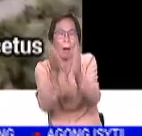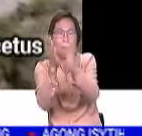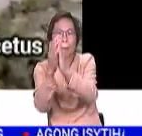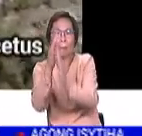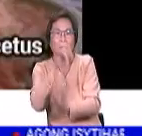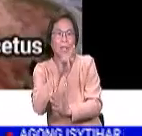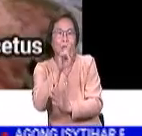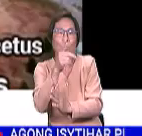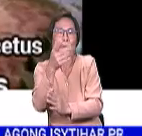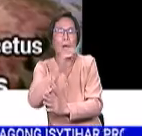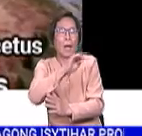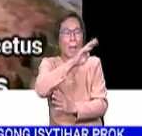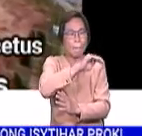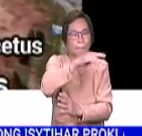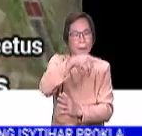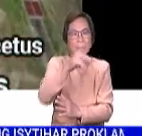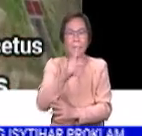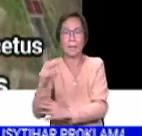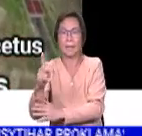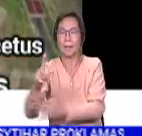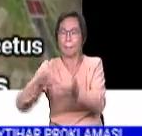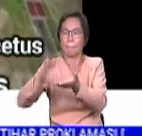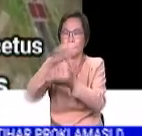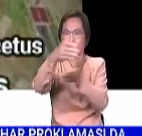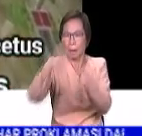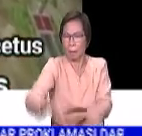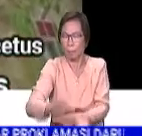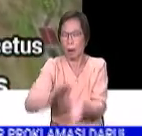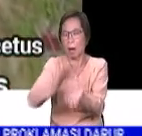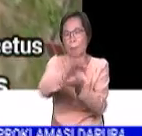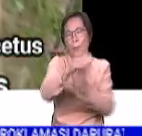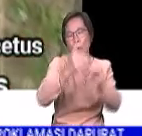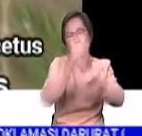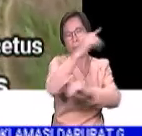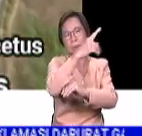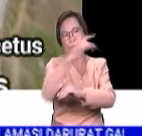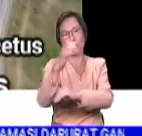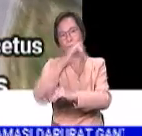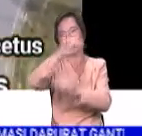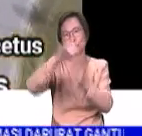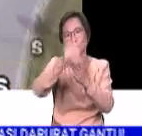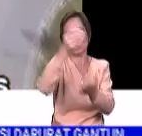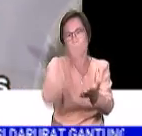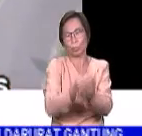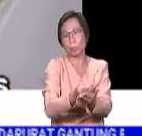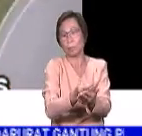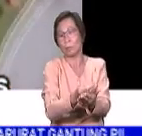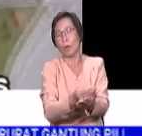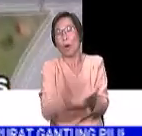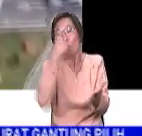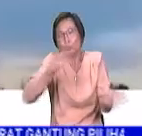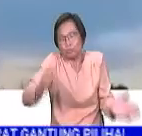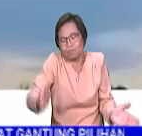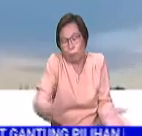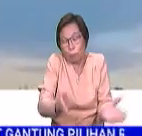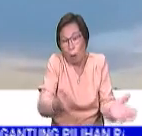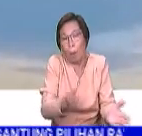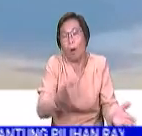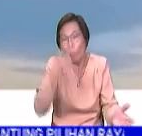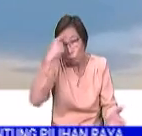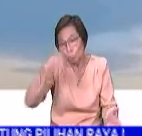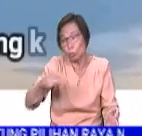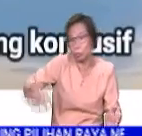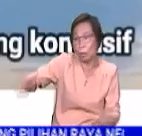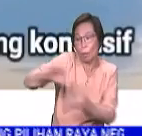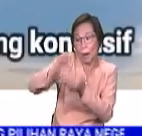Kulim Kedah mp3go kepada plaboyan Meulaboh lebih daripada 100000000 tinggi sebagai galakkan kepada